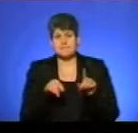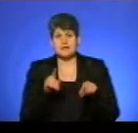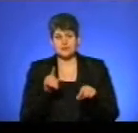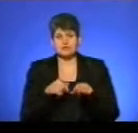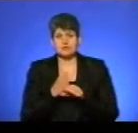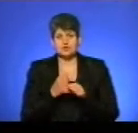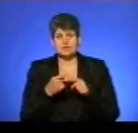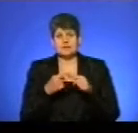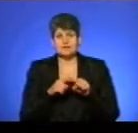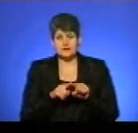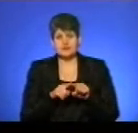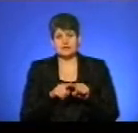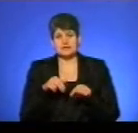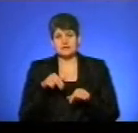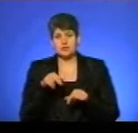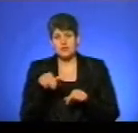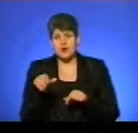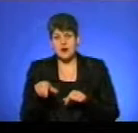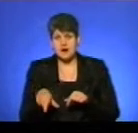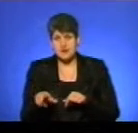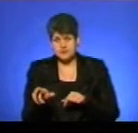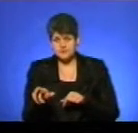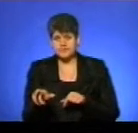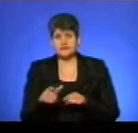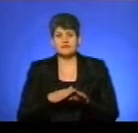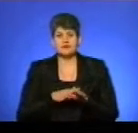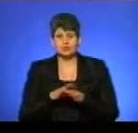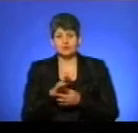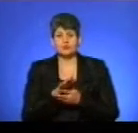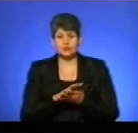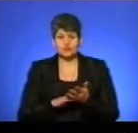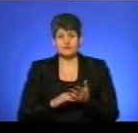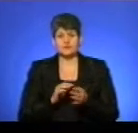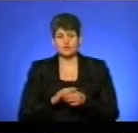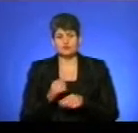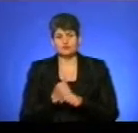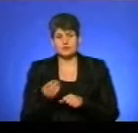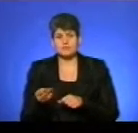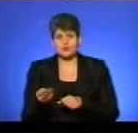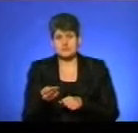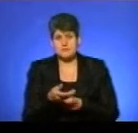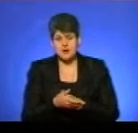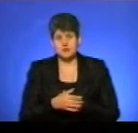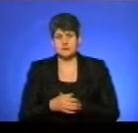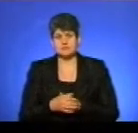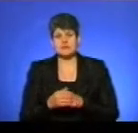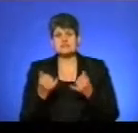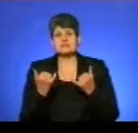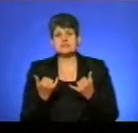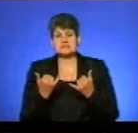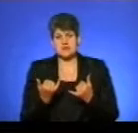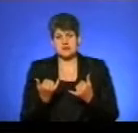працює техніка на тротуарах і виконується далі, продовжуються роботи з посипання. Ну і зараз